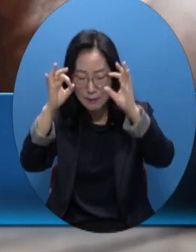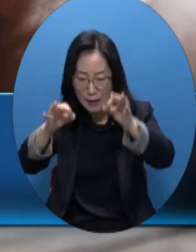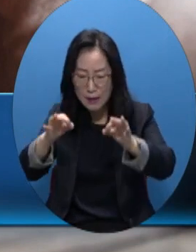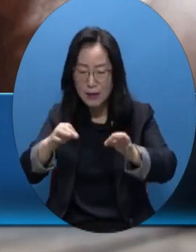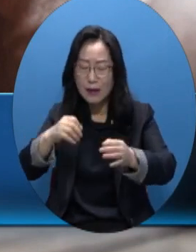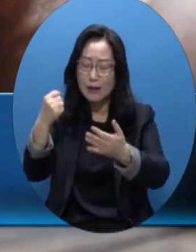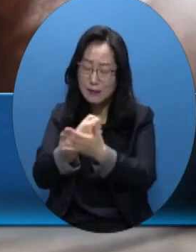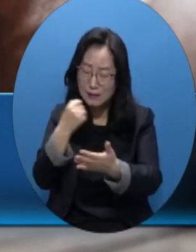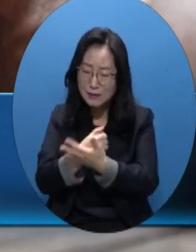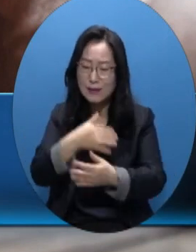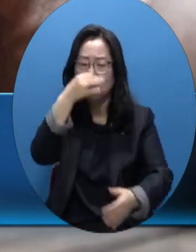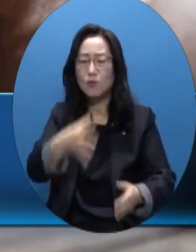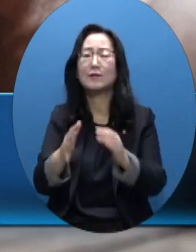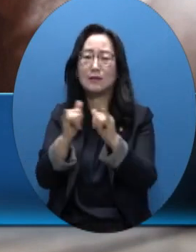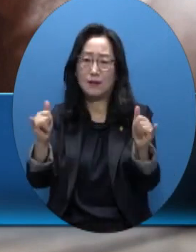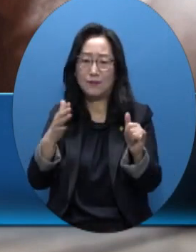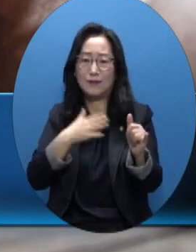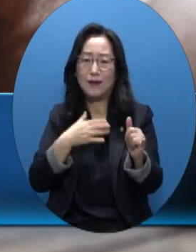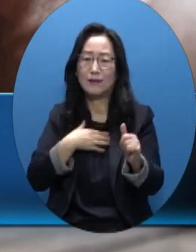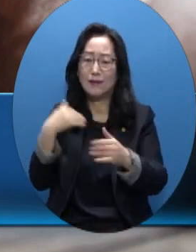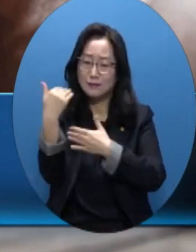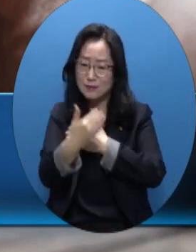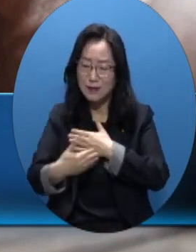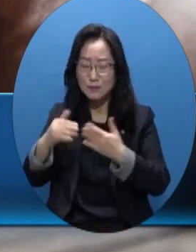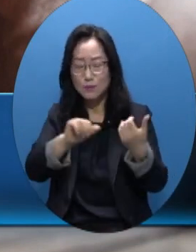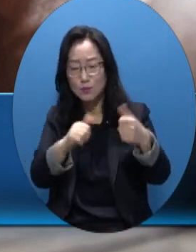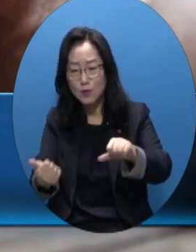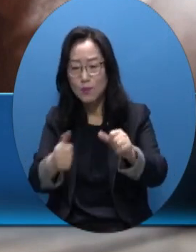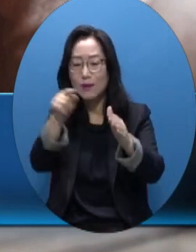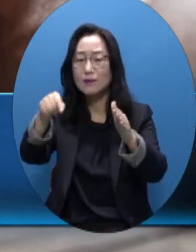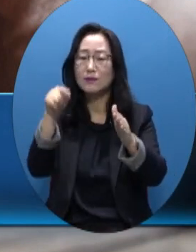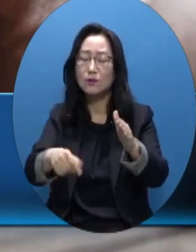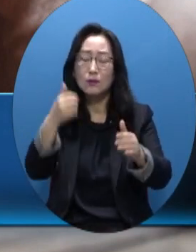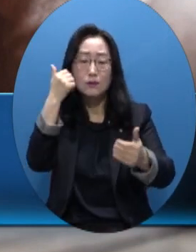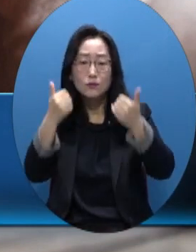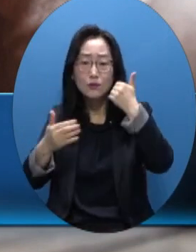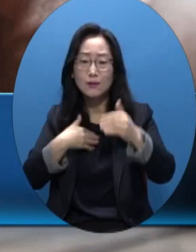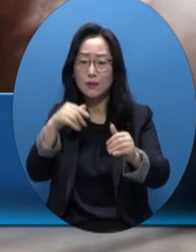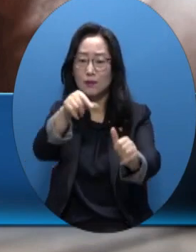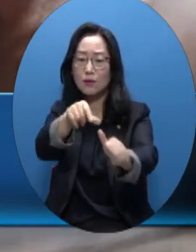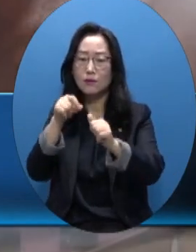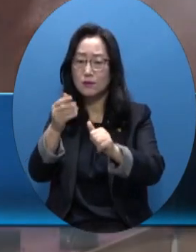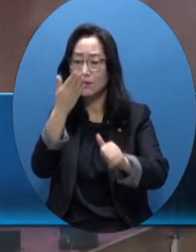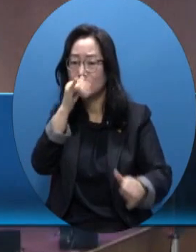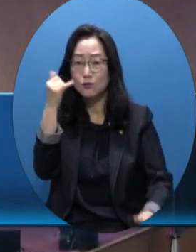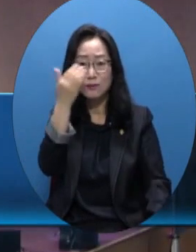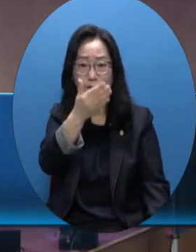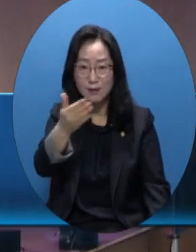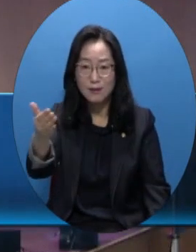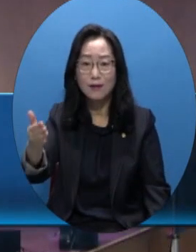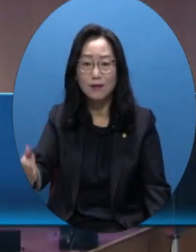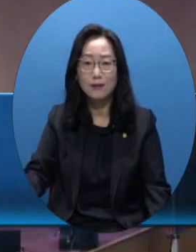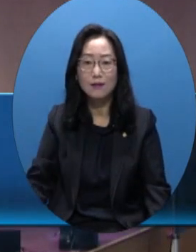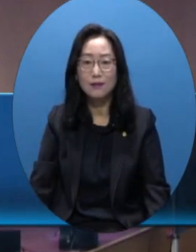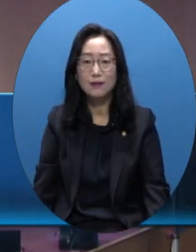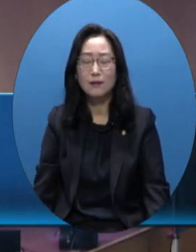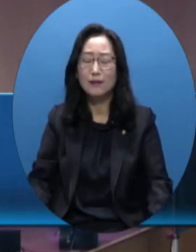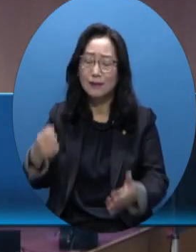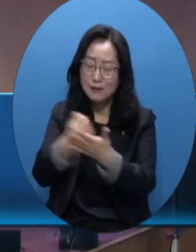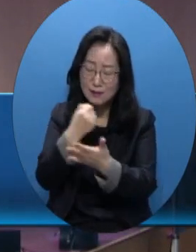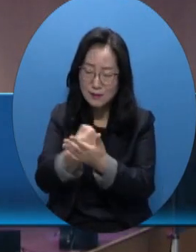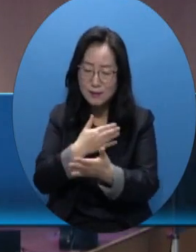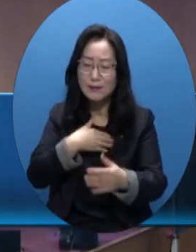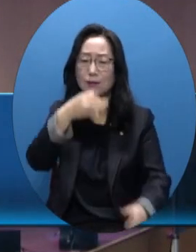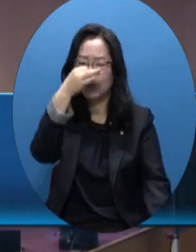곤고한 사람이로다 이 사망의 몸에서 누가 나를 건져 내야 오라 나는